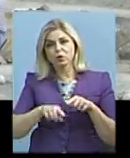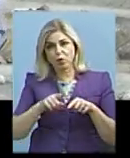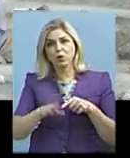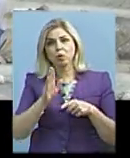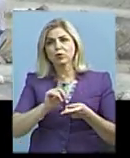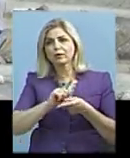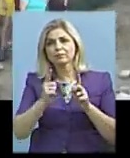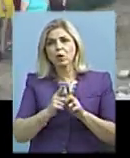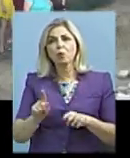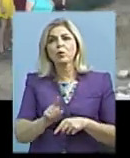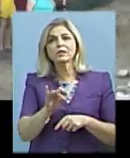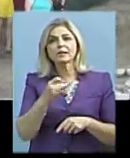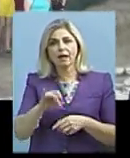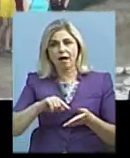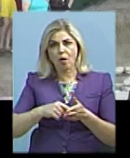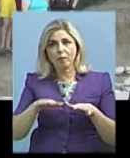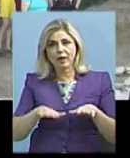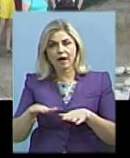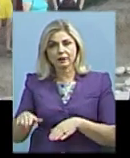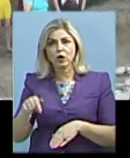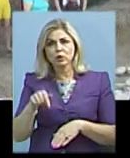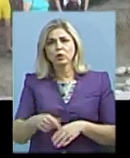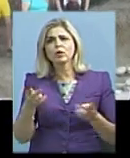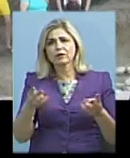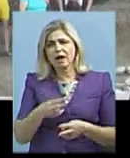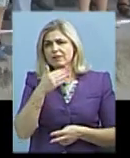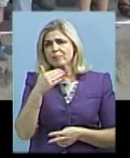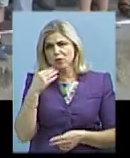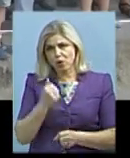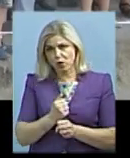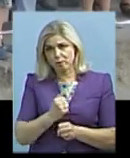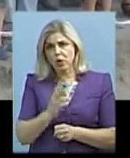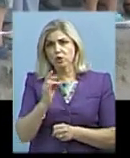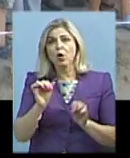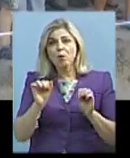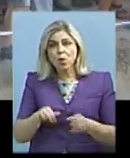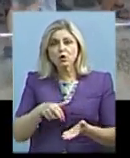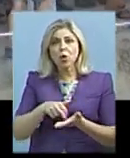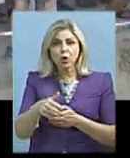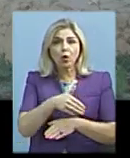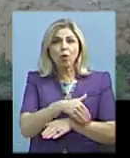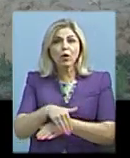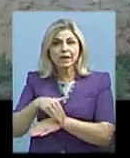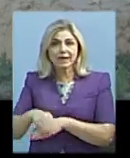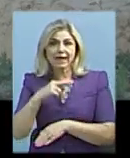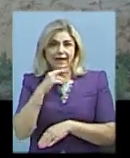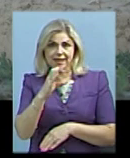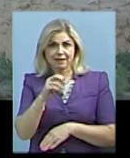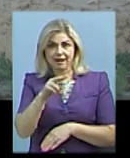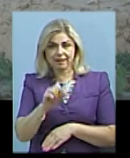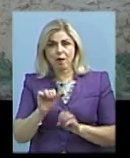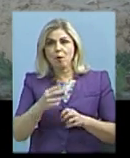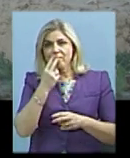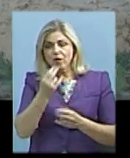музейним об'єктом. Тобто ще тут потрібно багато зробити. Але сьогодні вже можна ходити вулицями Дикого саду. Можна бачити